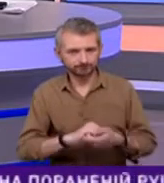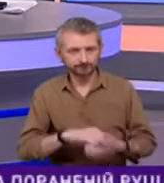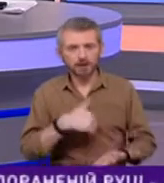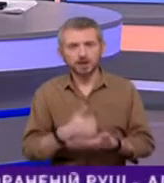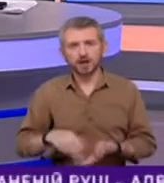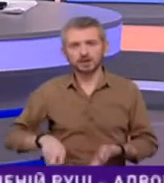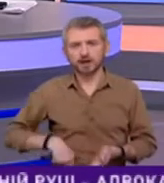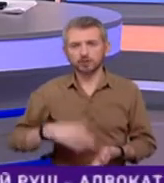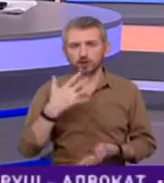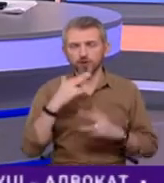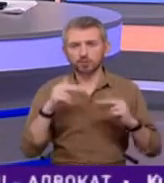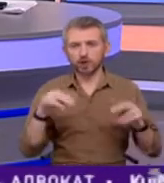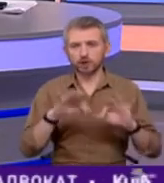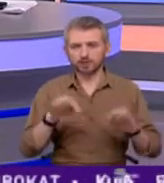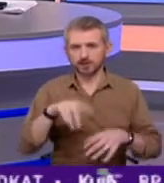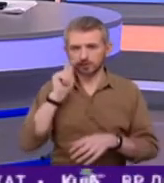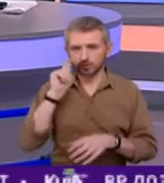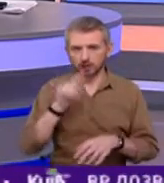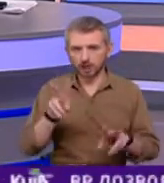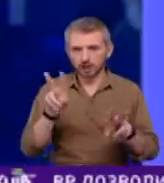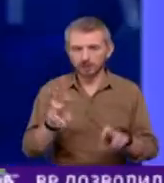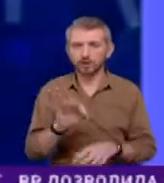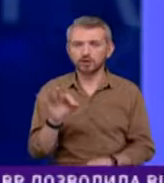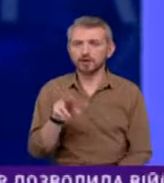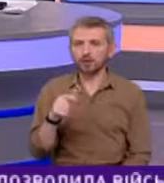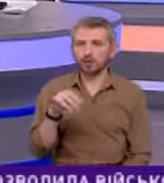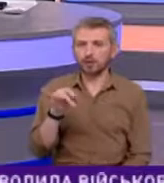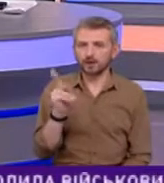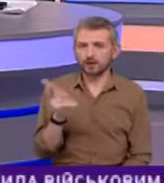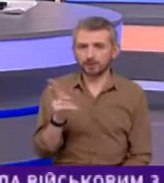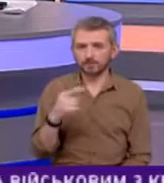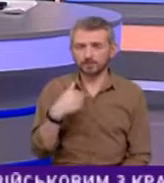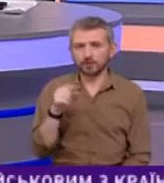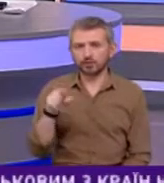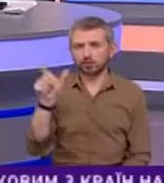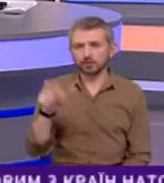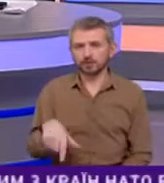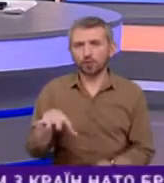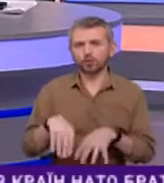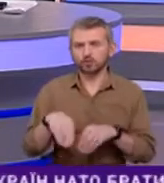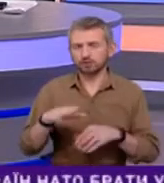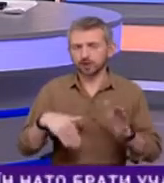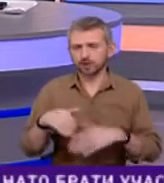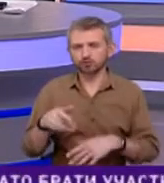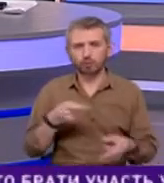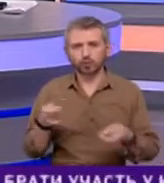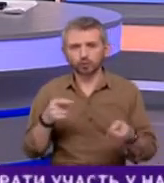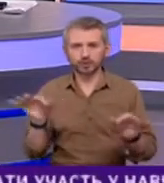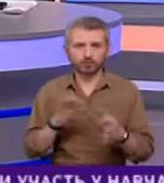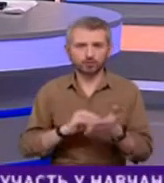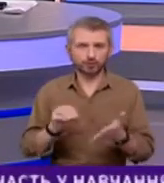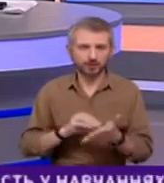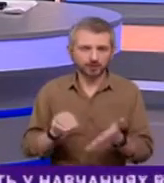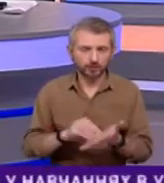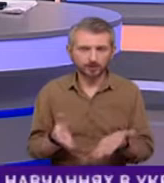генеральному директору Національного палацу мистецтв України, Олександр Ягольник, ну, цьому людина, сусід практично, продюсер і композитор.